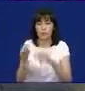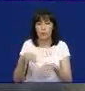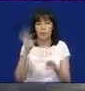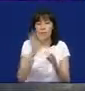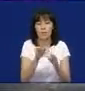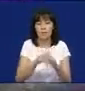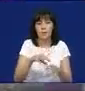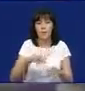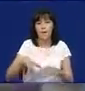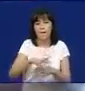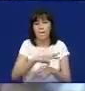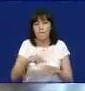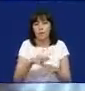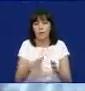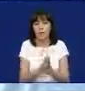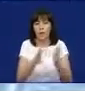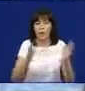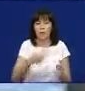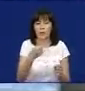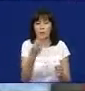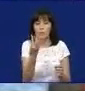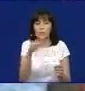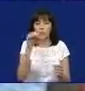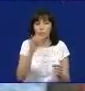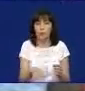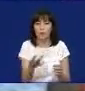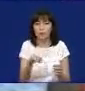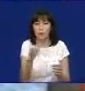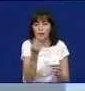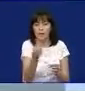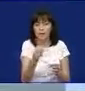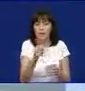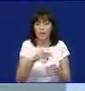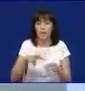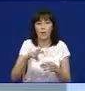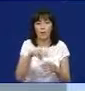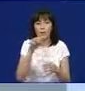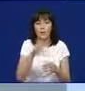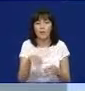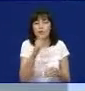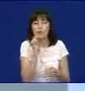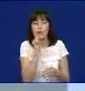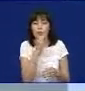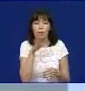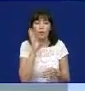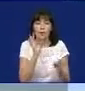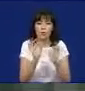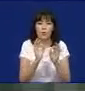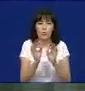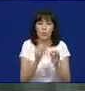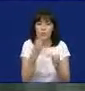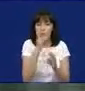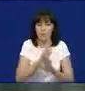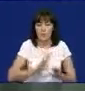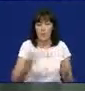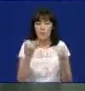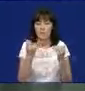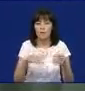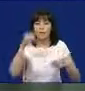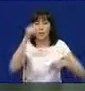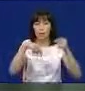себебінен мақта алқабы 23 мың гектарға қысқартылған. Ақ алтынды суарудан үнемделген суды тиімді пайдалануда назардан тыс қалмады.